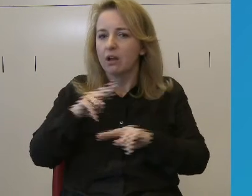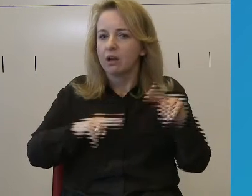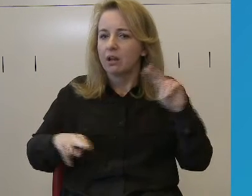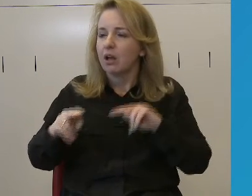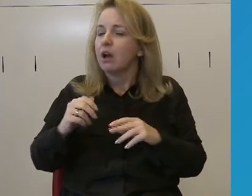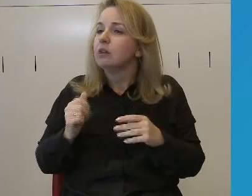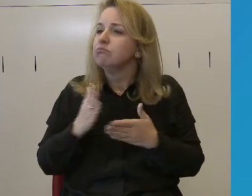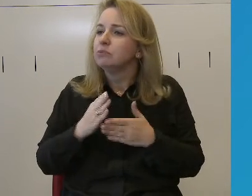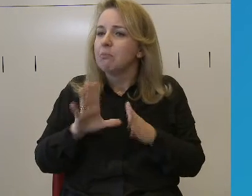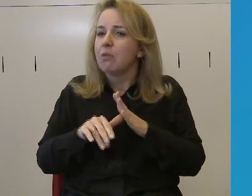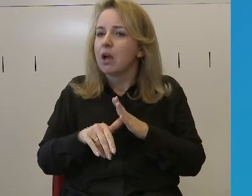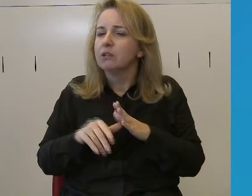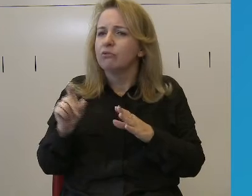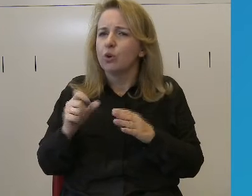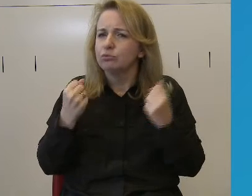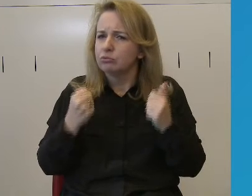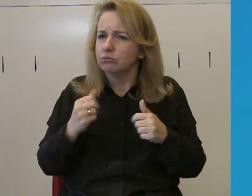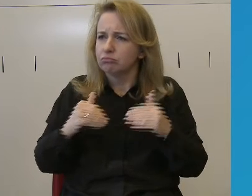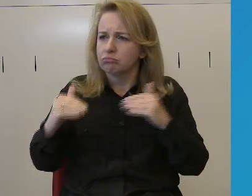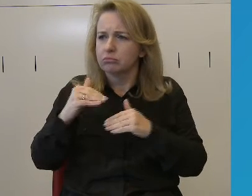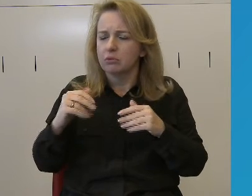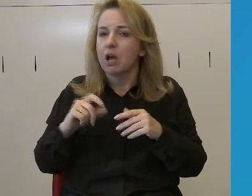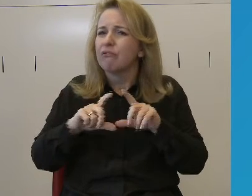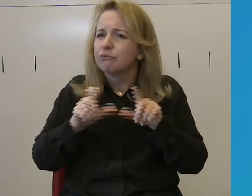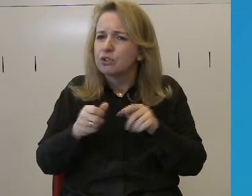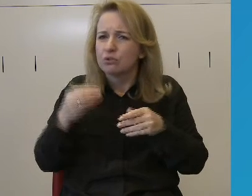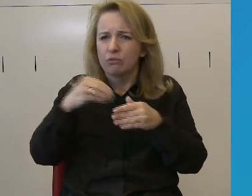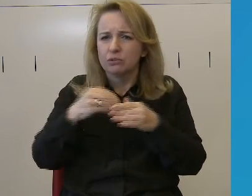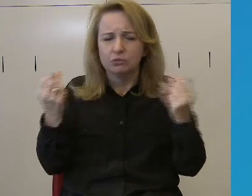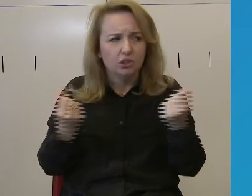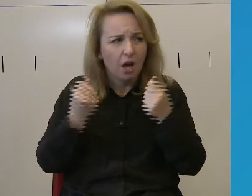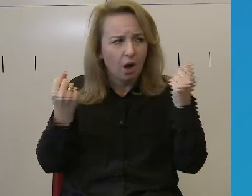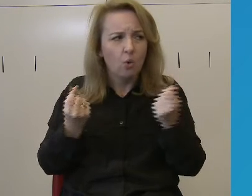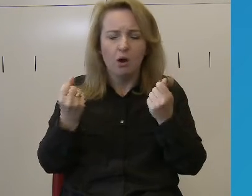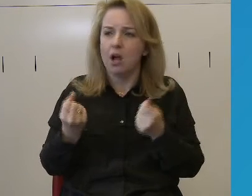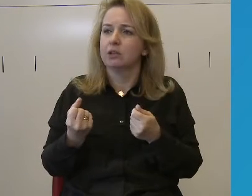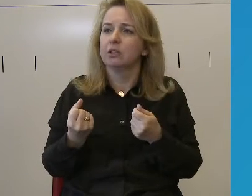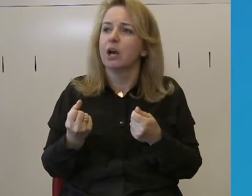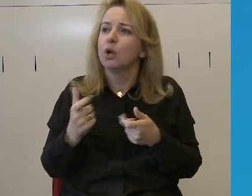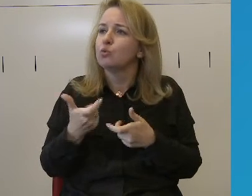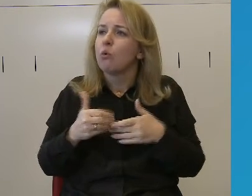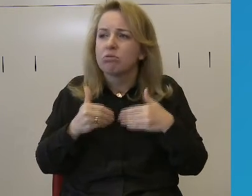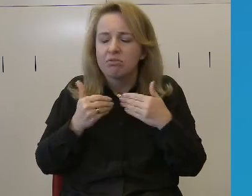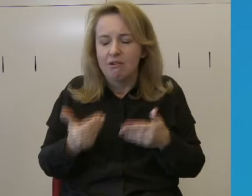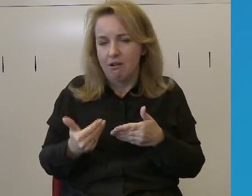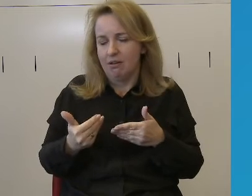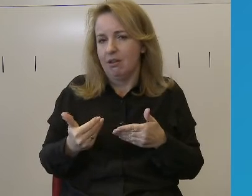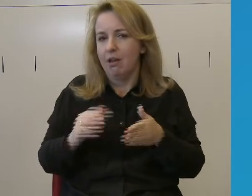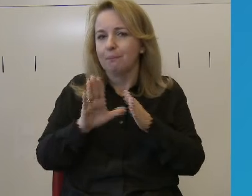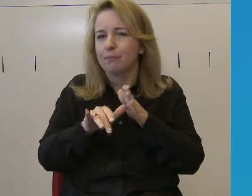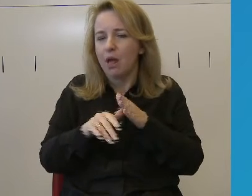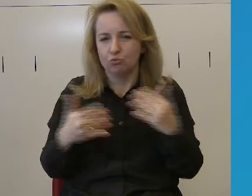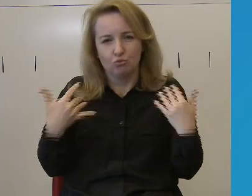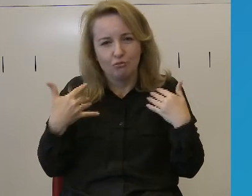miejskiego hardware'u, ale to także wszelkie procedury, wszelkie działania, które sprzyjają temu, by w mieście żyło